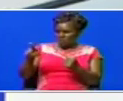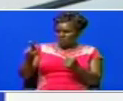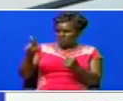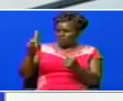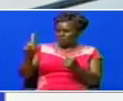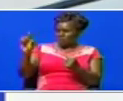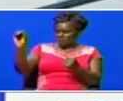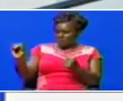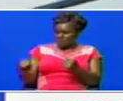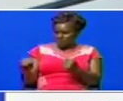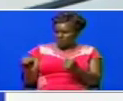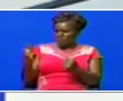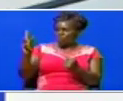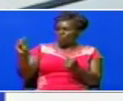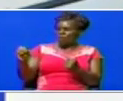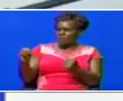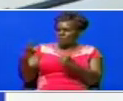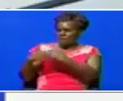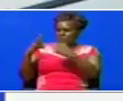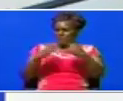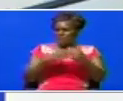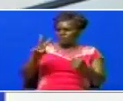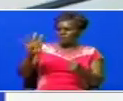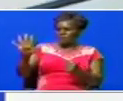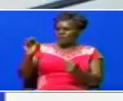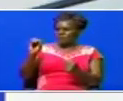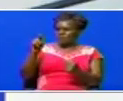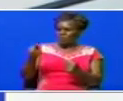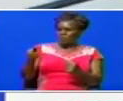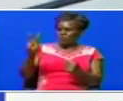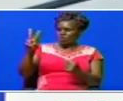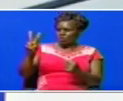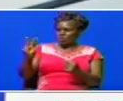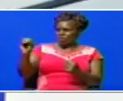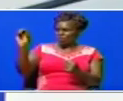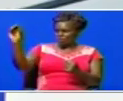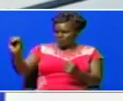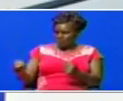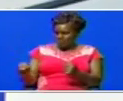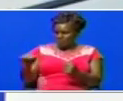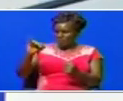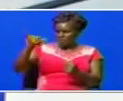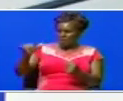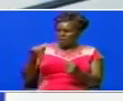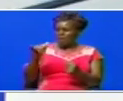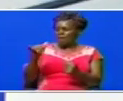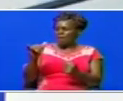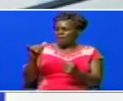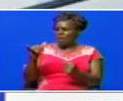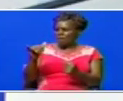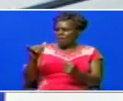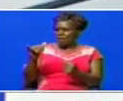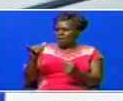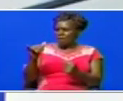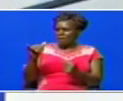43.16%. Michael Maura, 825, 0.20%. Joseph Nyaga,